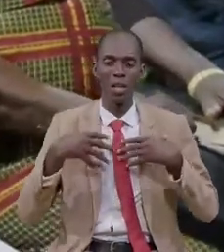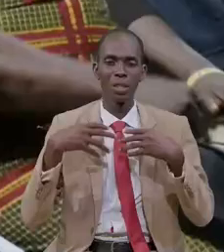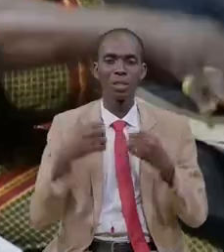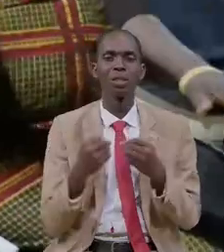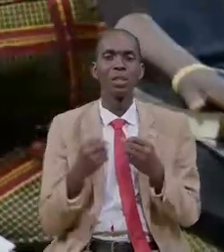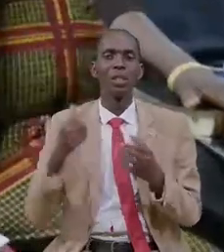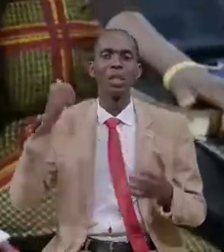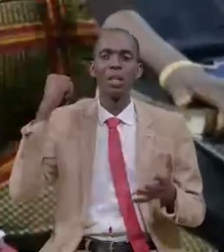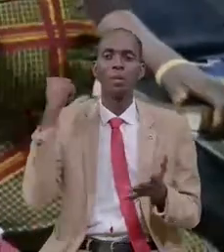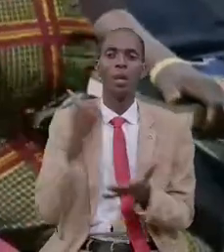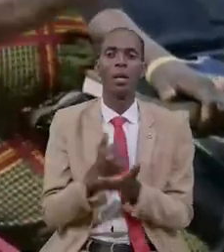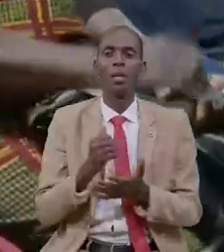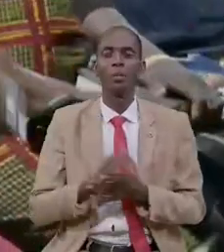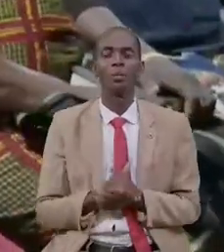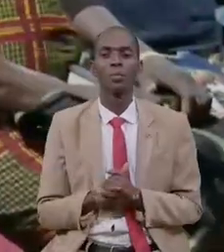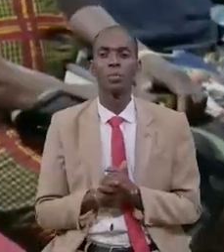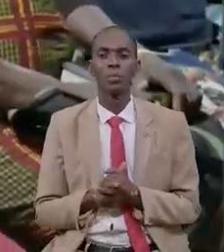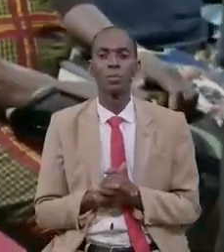Dis amen.